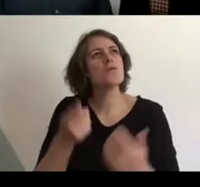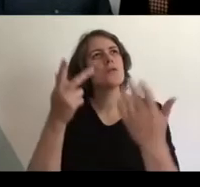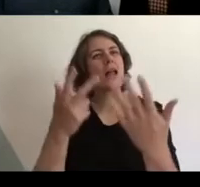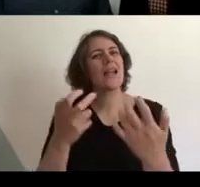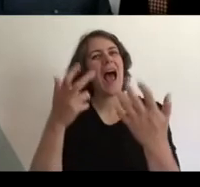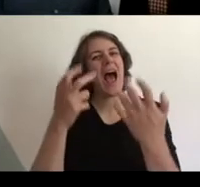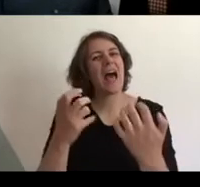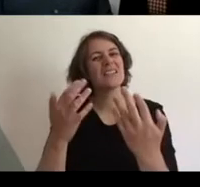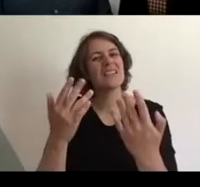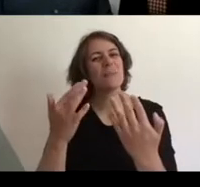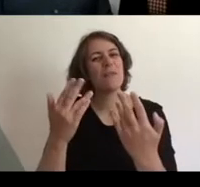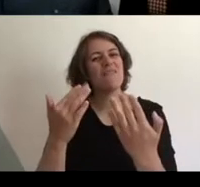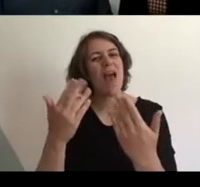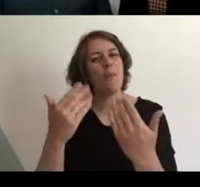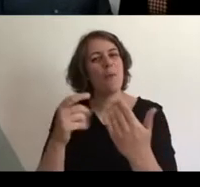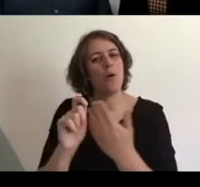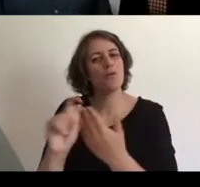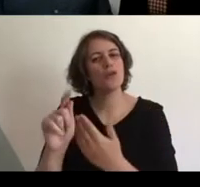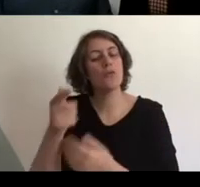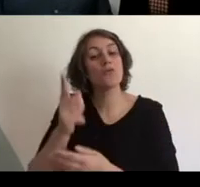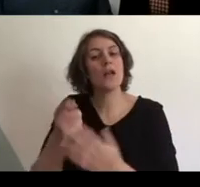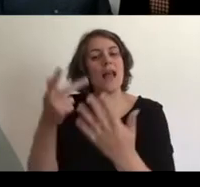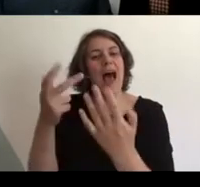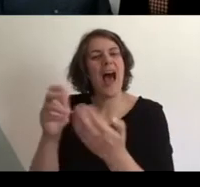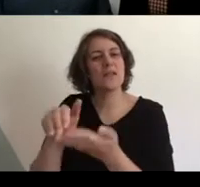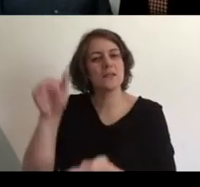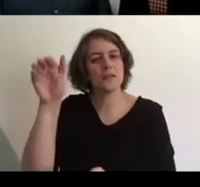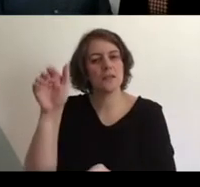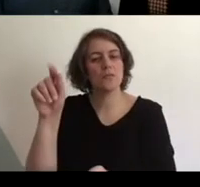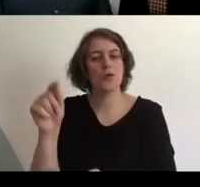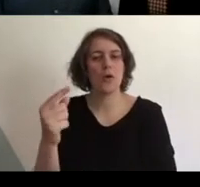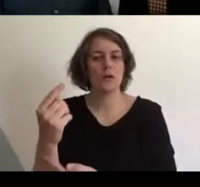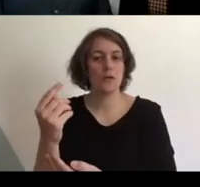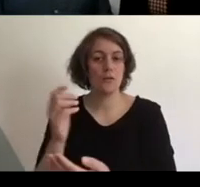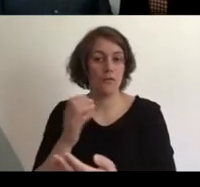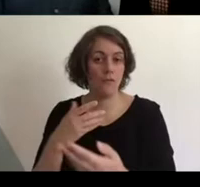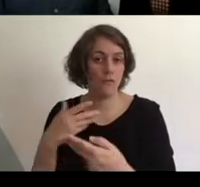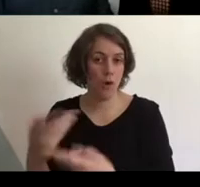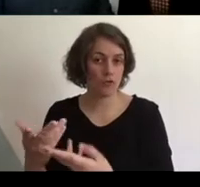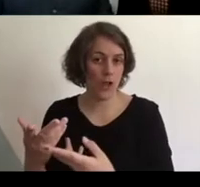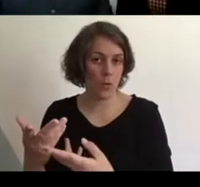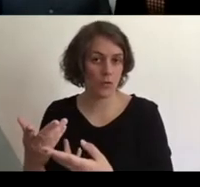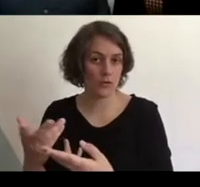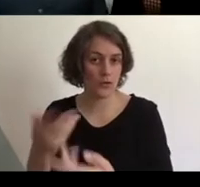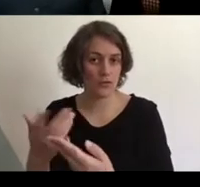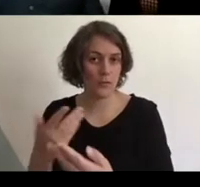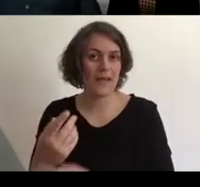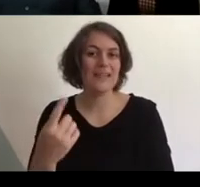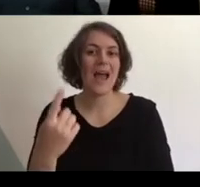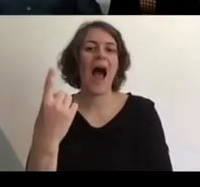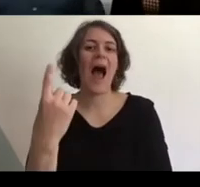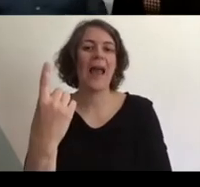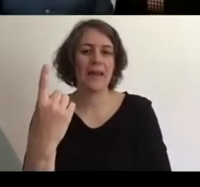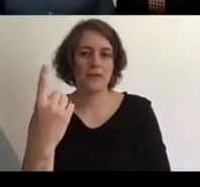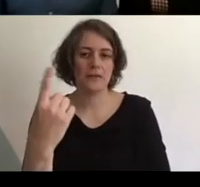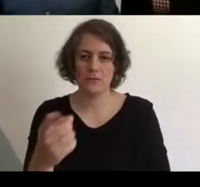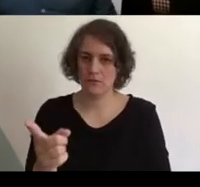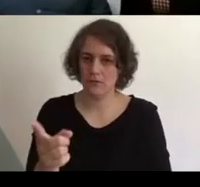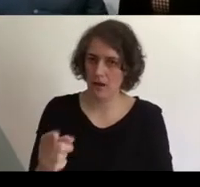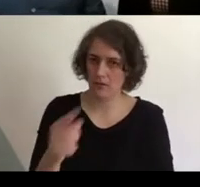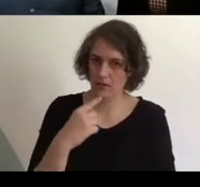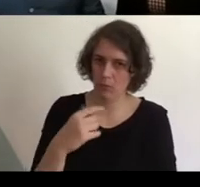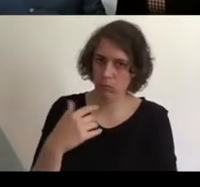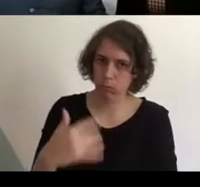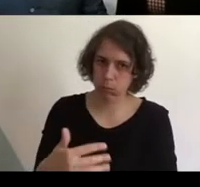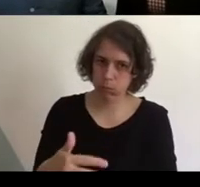freie Wirtschaft geschickt. Davon habe ich einen Termin zum Vorstellungsgespräch bekommen. Krass. Im